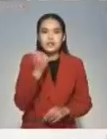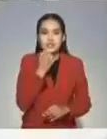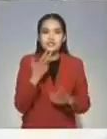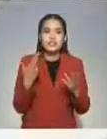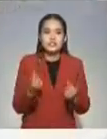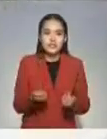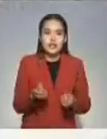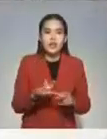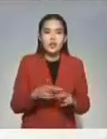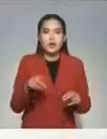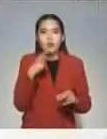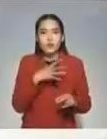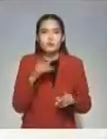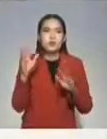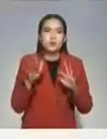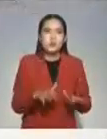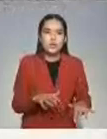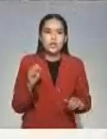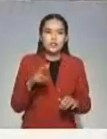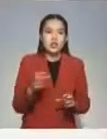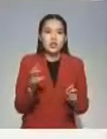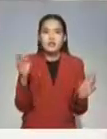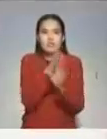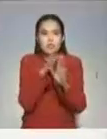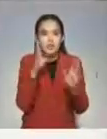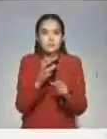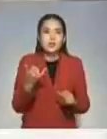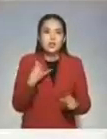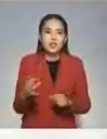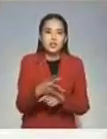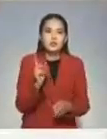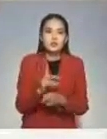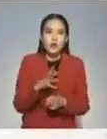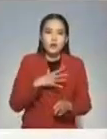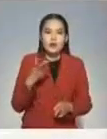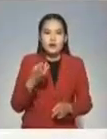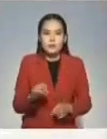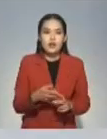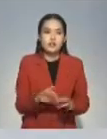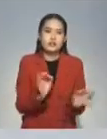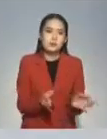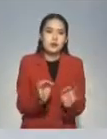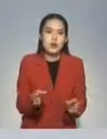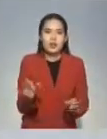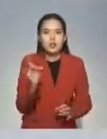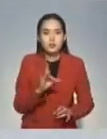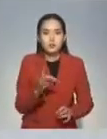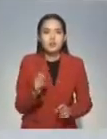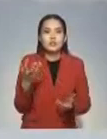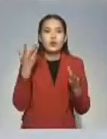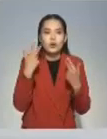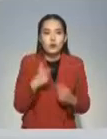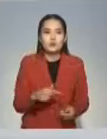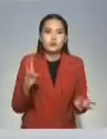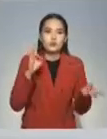казгидромете говорят что снег в апреле это не Аномалия для нашего региона даже в мае он в порядке вещей но что вы стихия